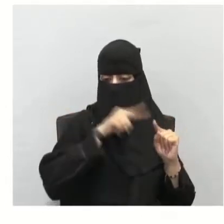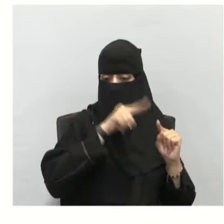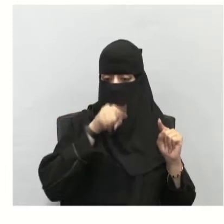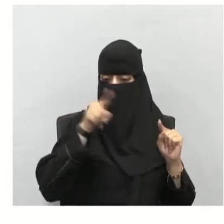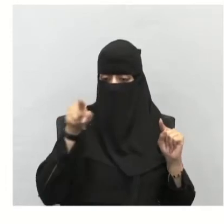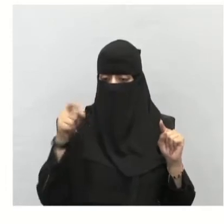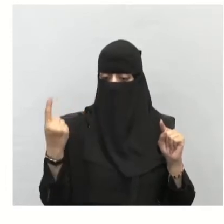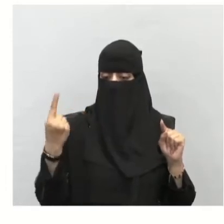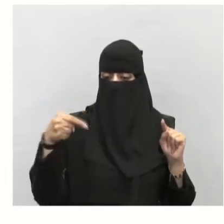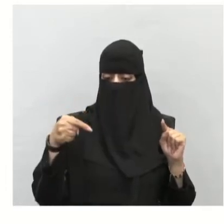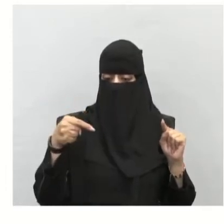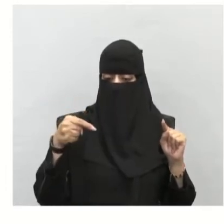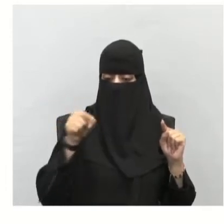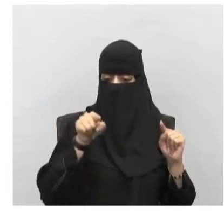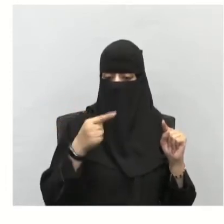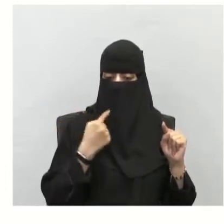هنا 90.